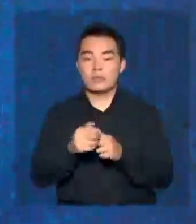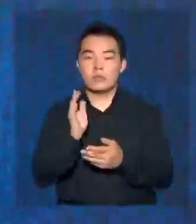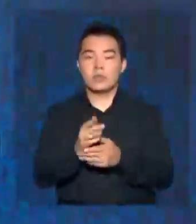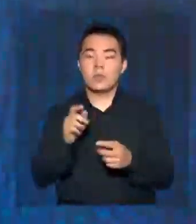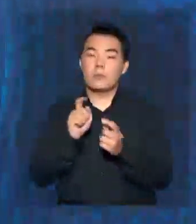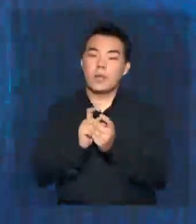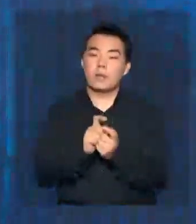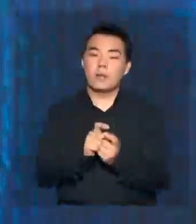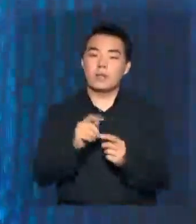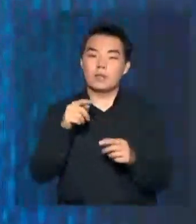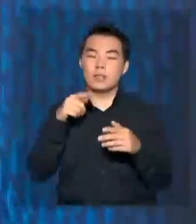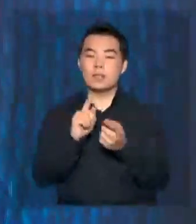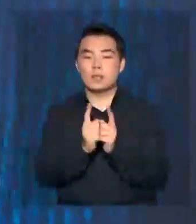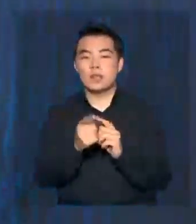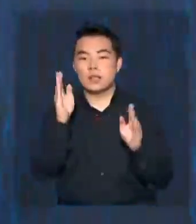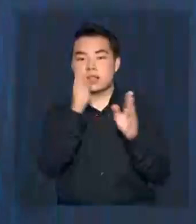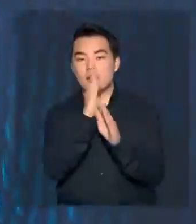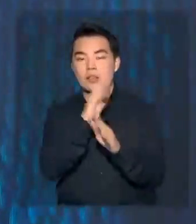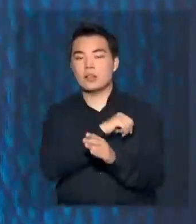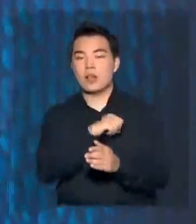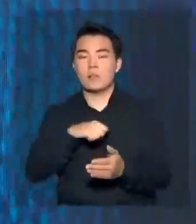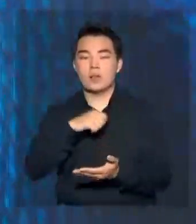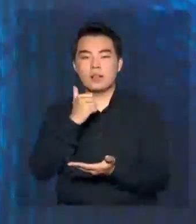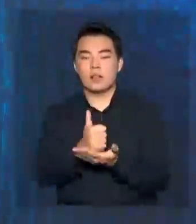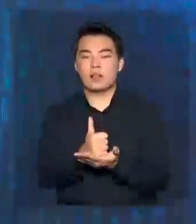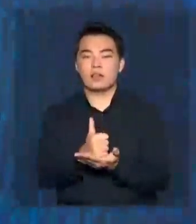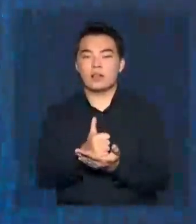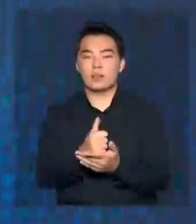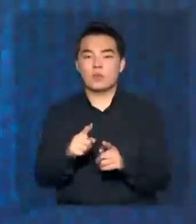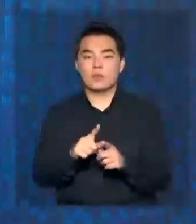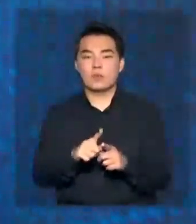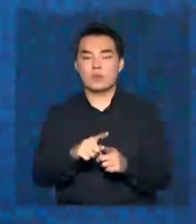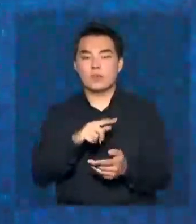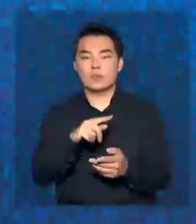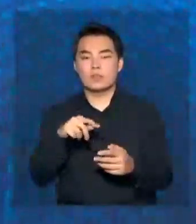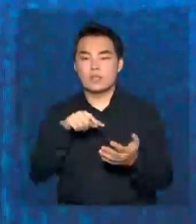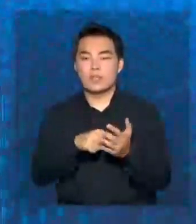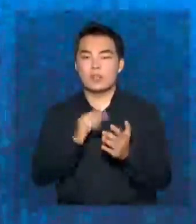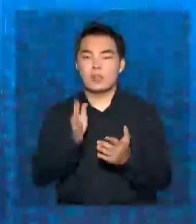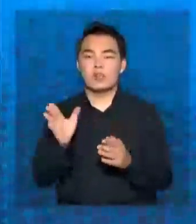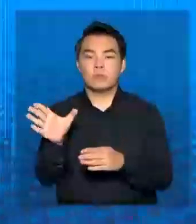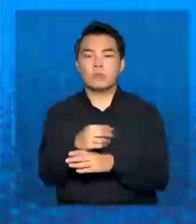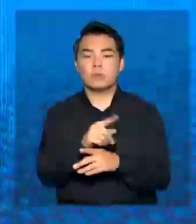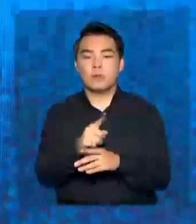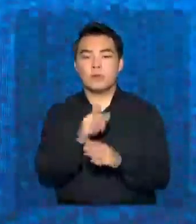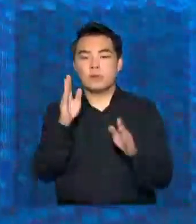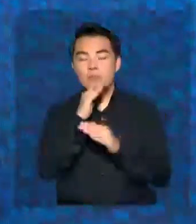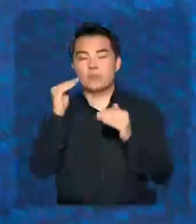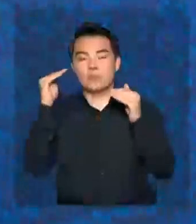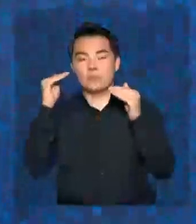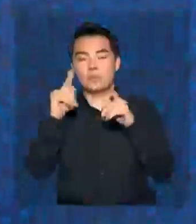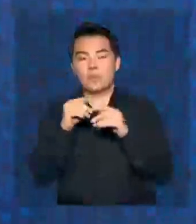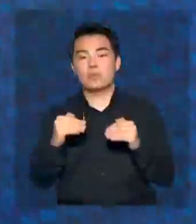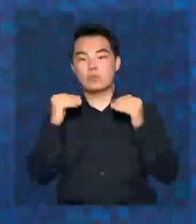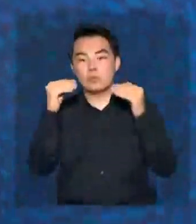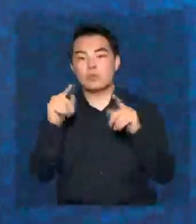Борьба с изменением климата стала одной из ключевых задач в мире. Страны стремятся снизить негативное воздействие